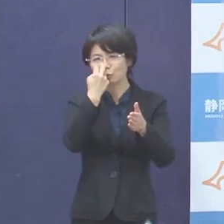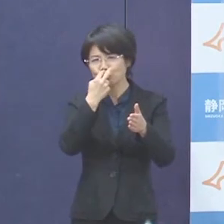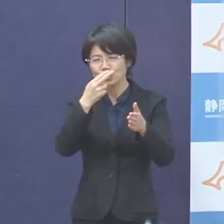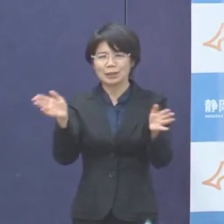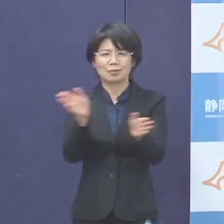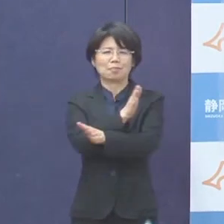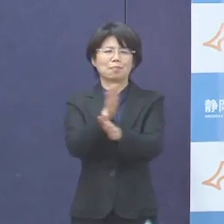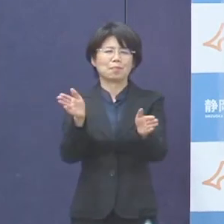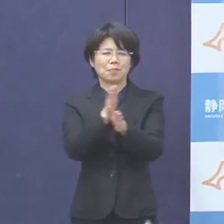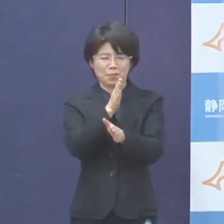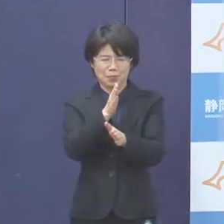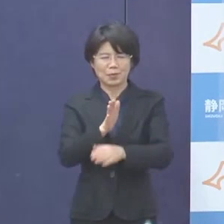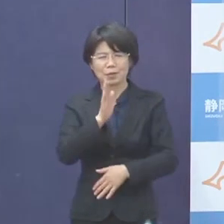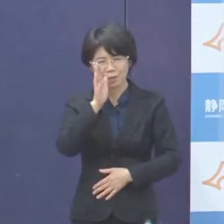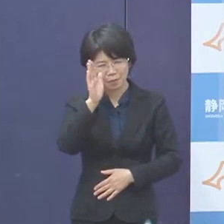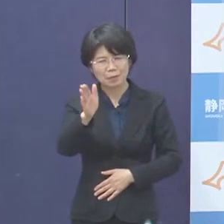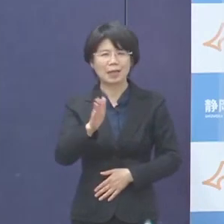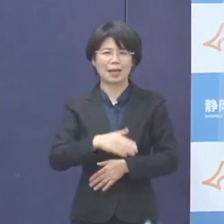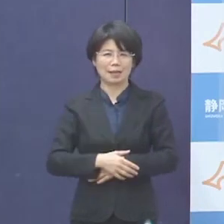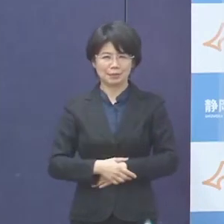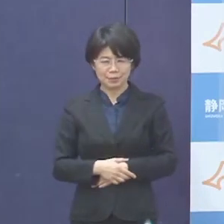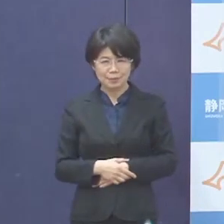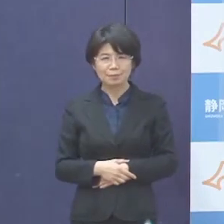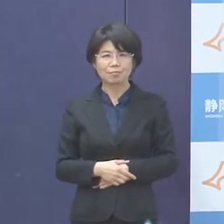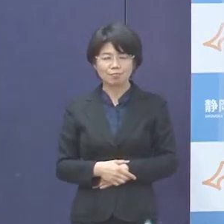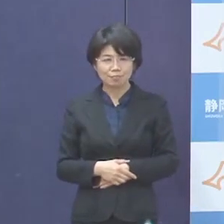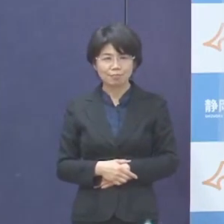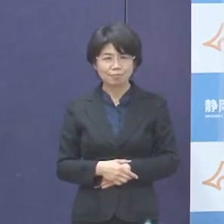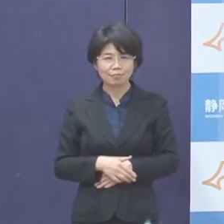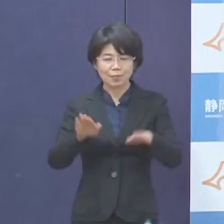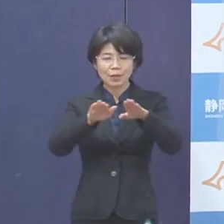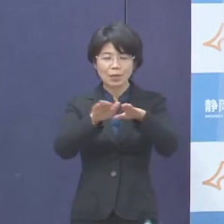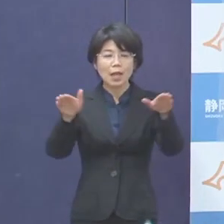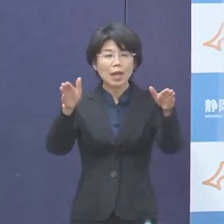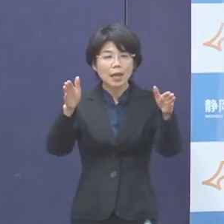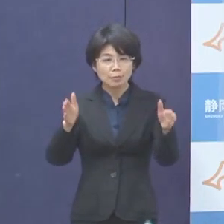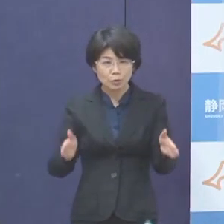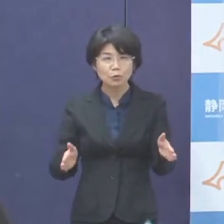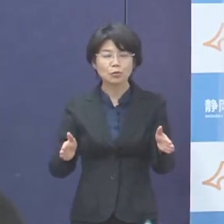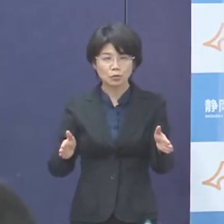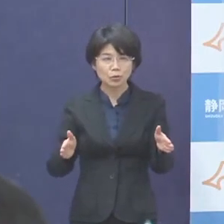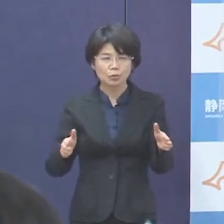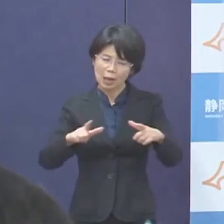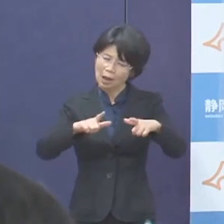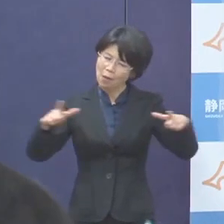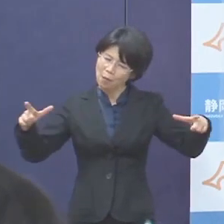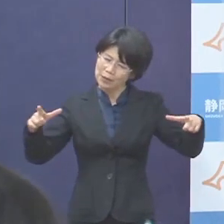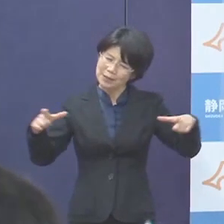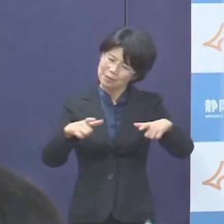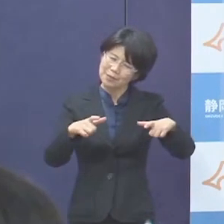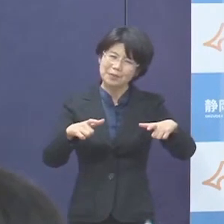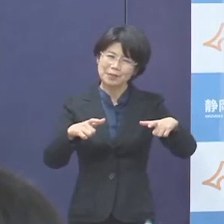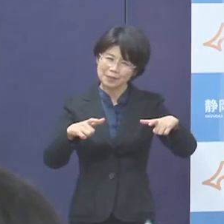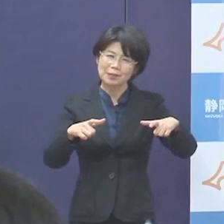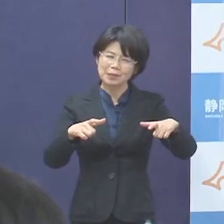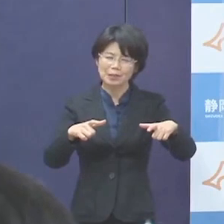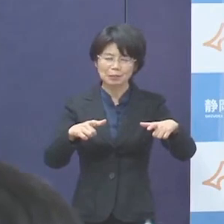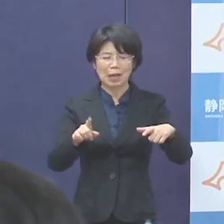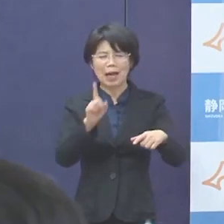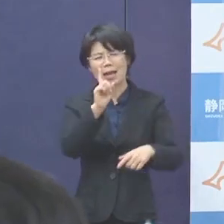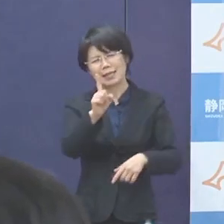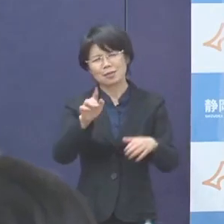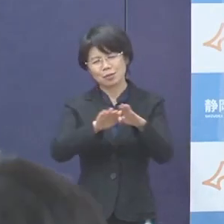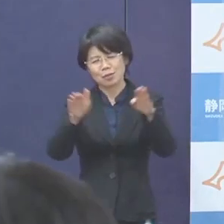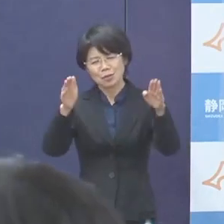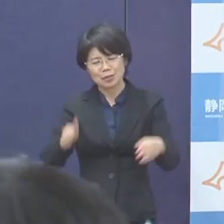ように改めてお願いを申し上げます。それから、テーブルの大きさにもよりますけれども、4人以下